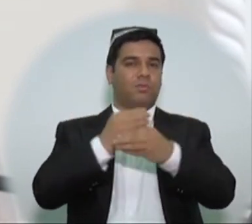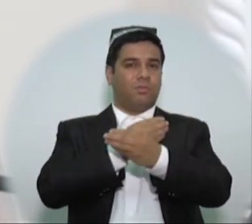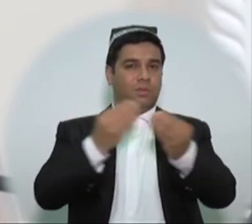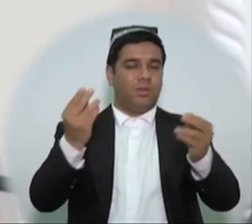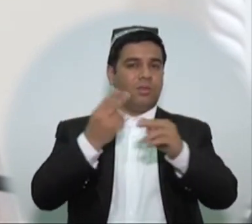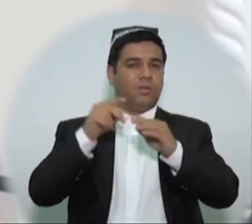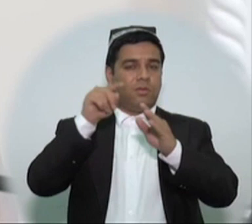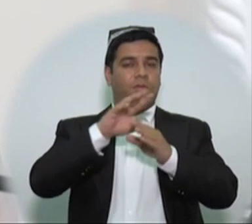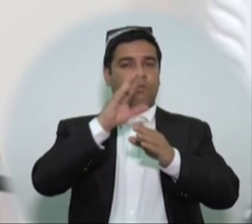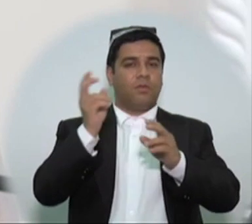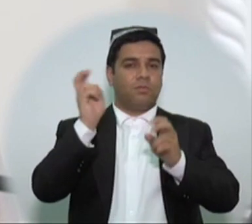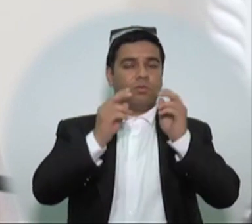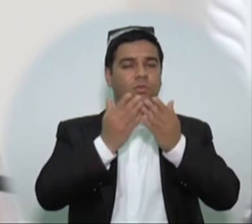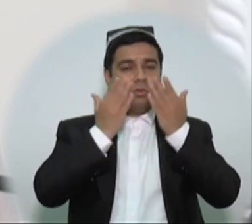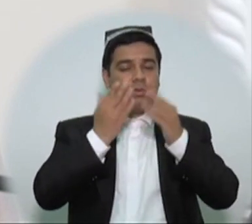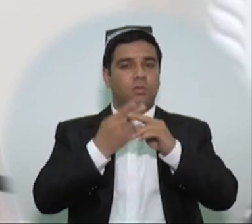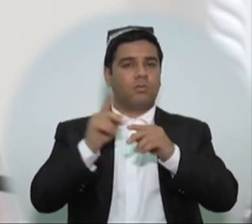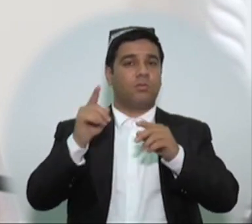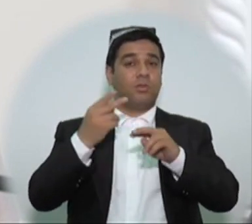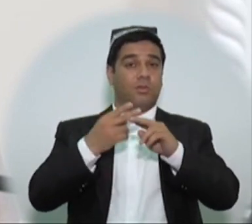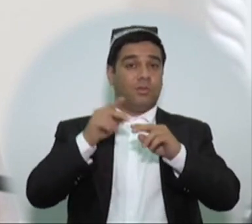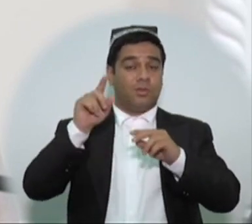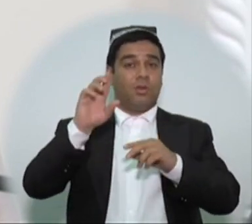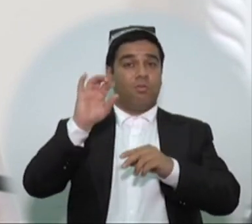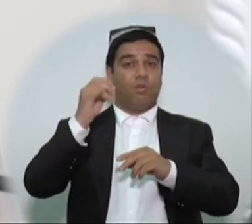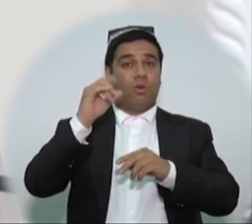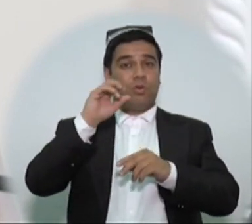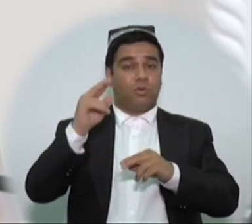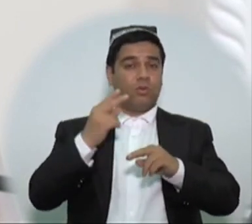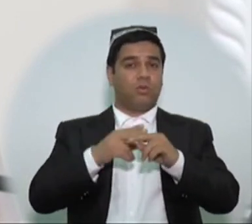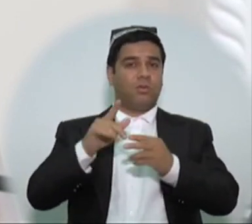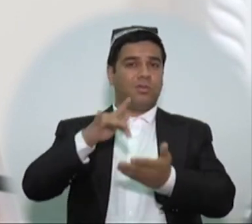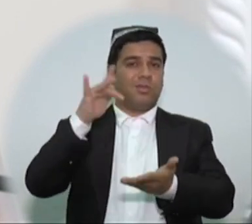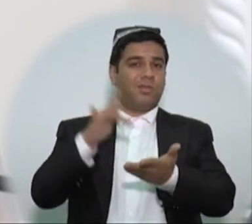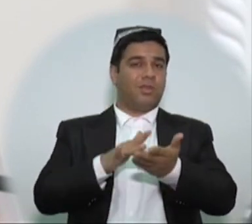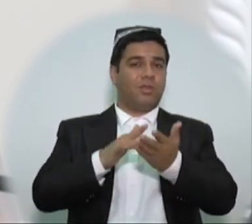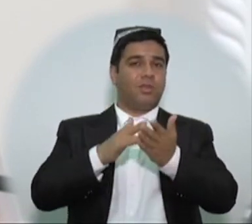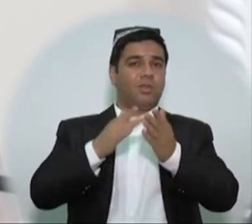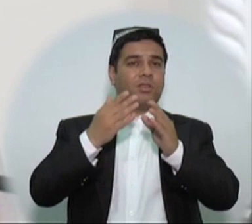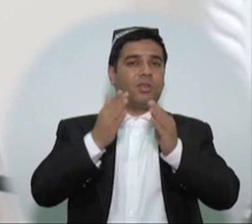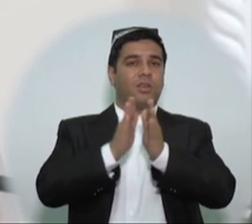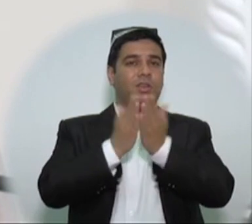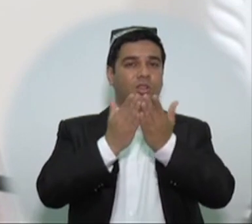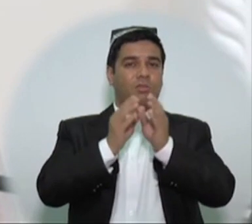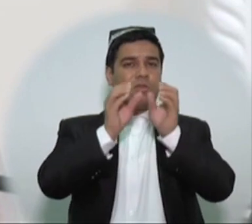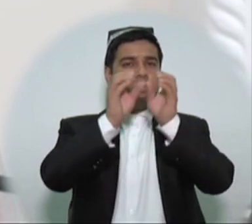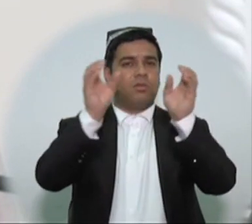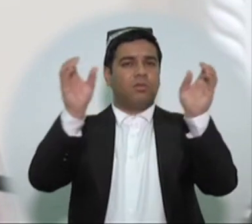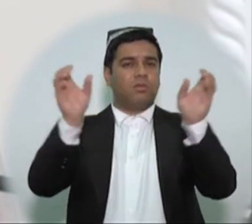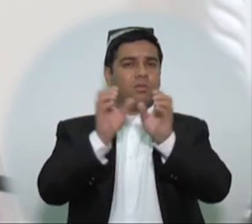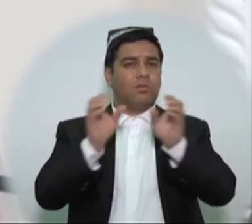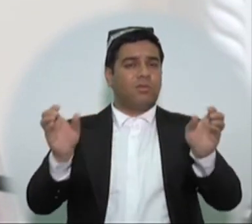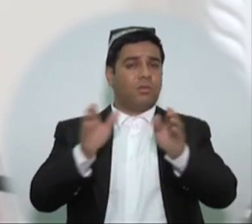Ana shunda Bag'doddagi markaziy kutubxonani qurib, o'sha yerga kitoblar to'ldirildi va uni